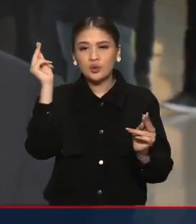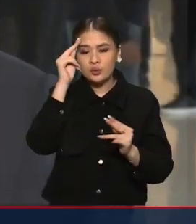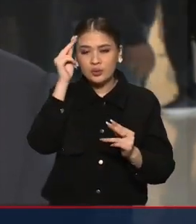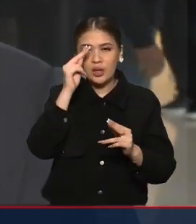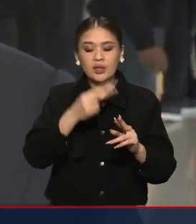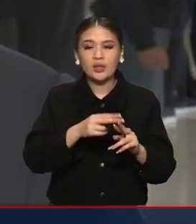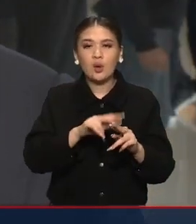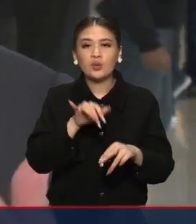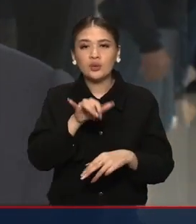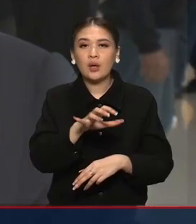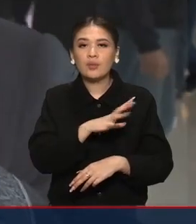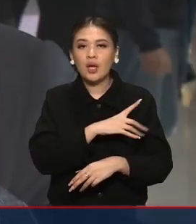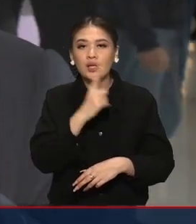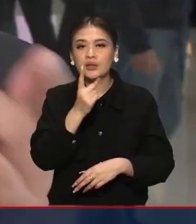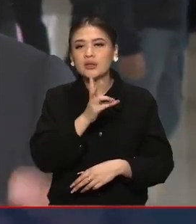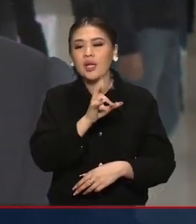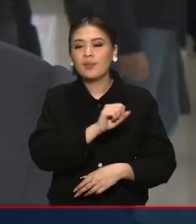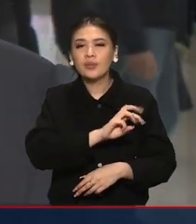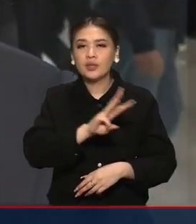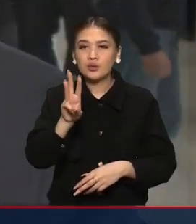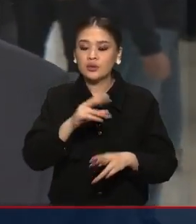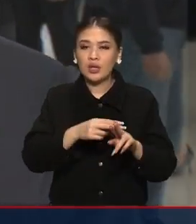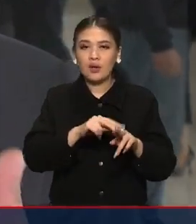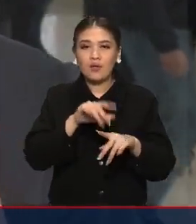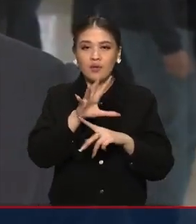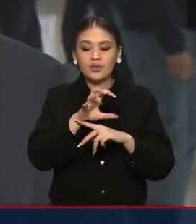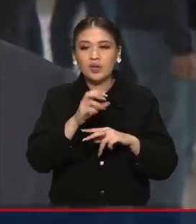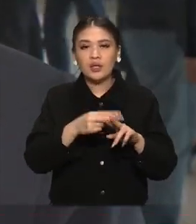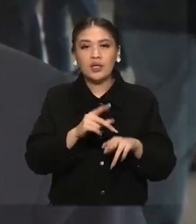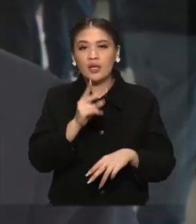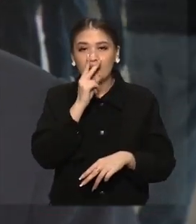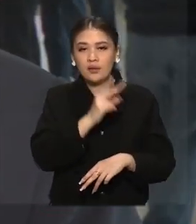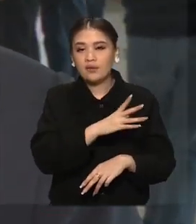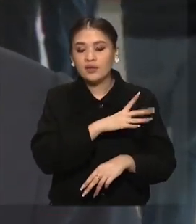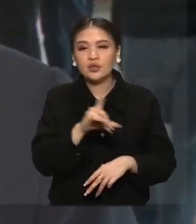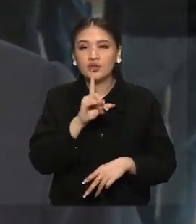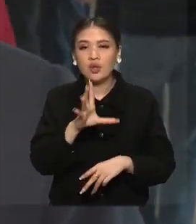тебя был только один на миллион шанс попадать в некоторых кадрах, потому что ты не видел, что ты снимаешь.